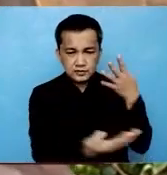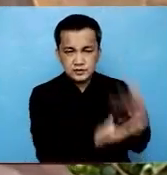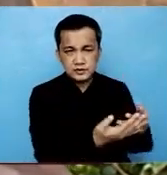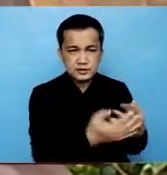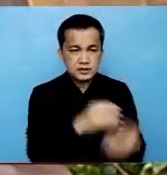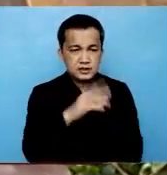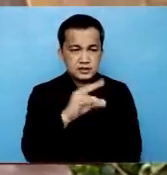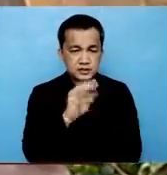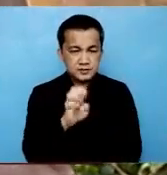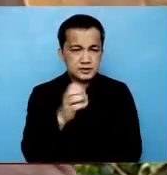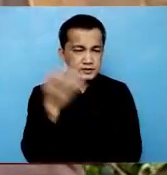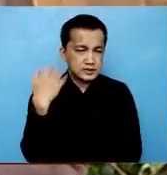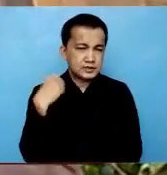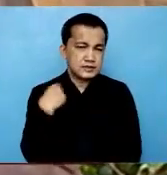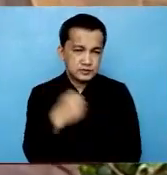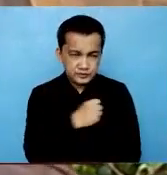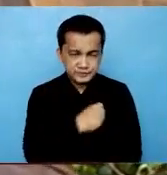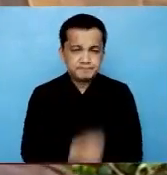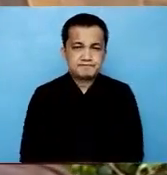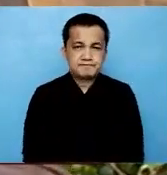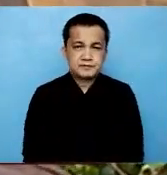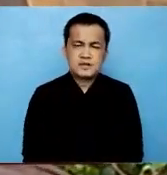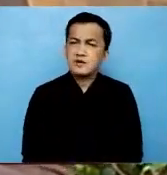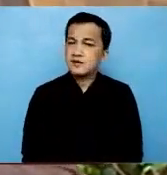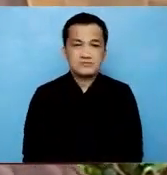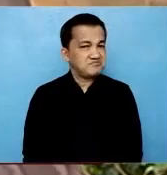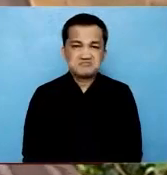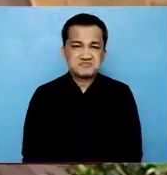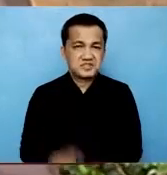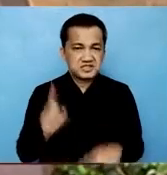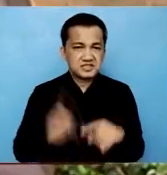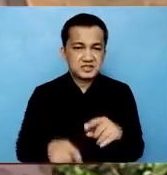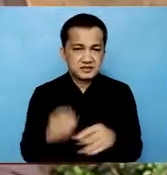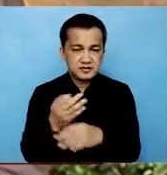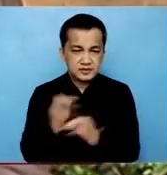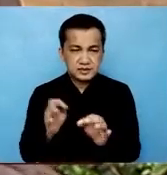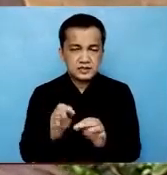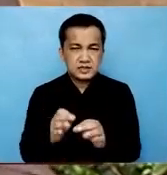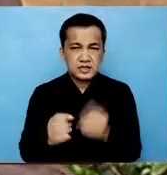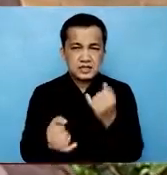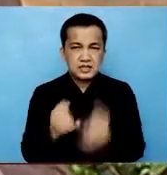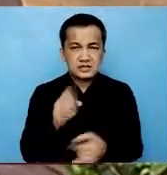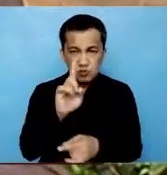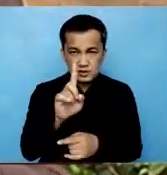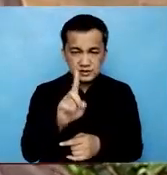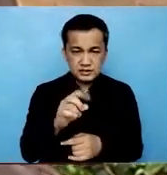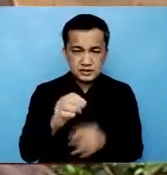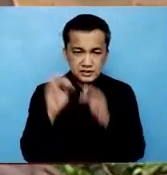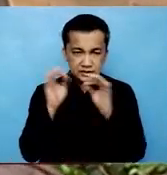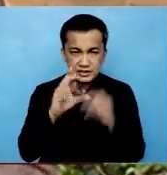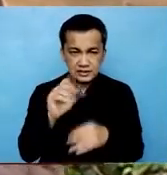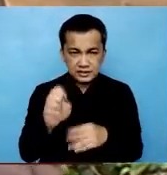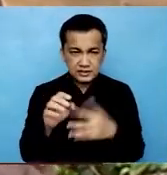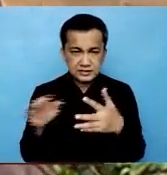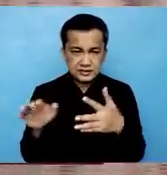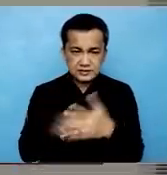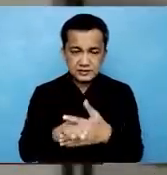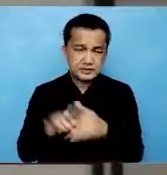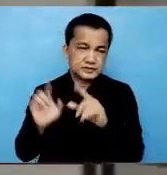ang dating senadora. Hindi pa rin kasi siya pwedeng makalaya dahil sa isa pang drug case na nakasampa laban sa kanya.